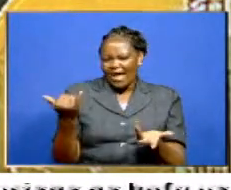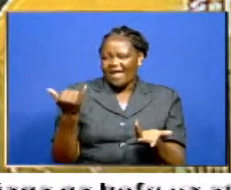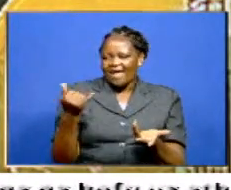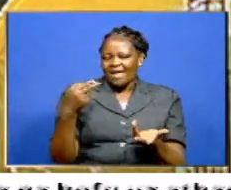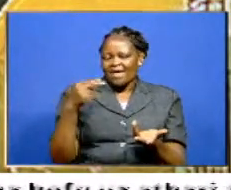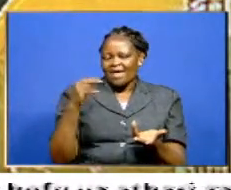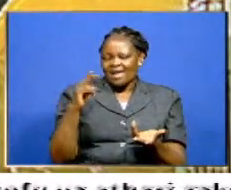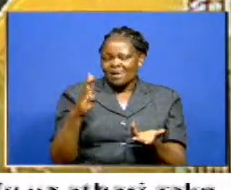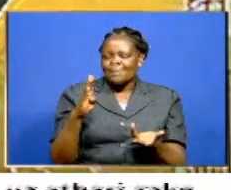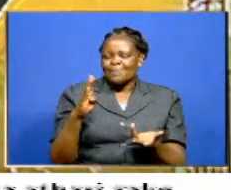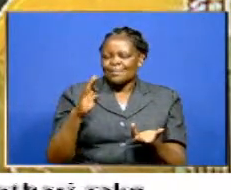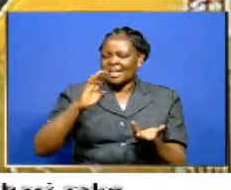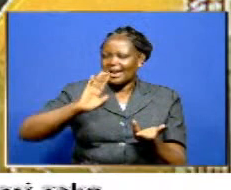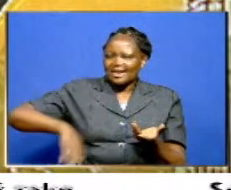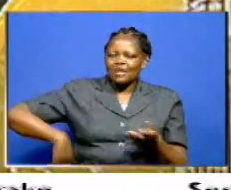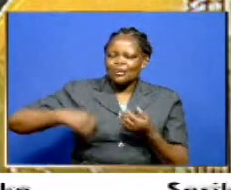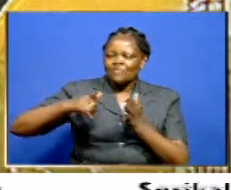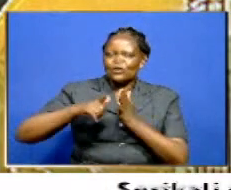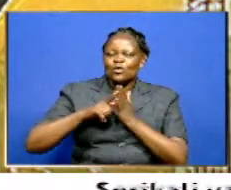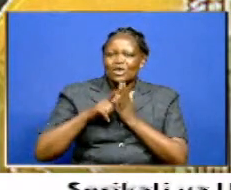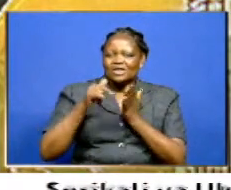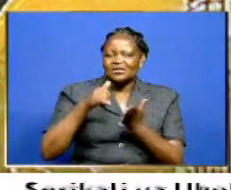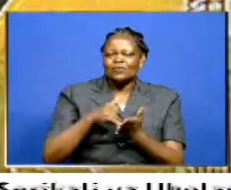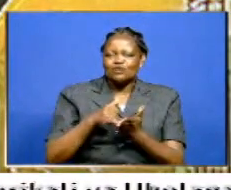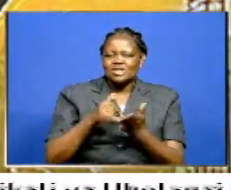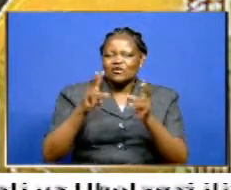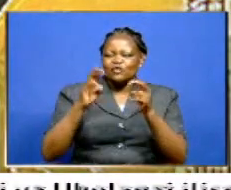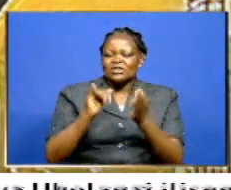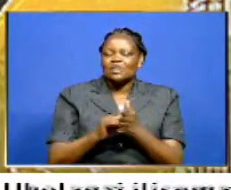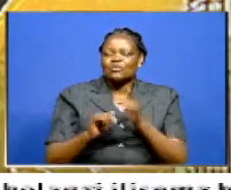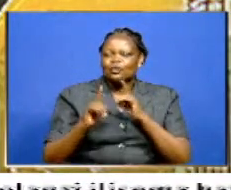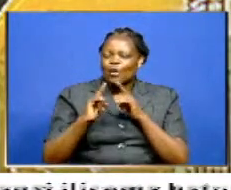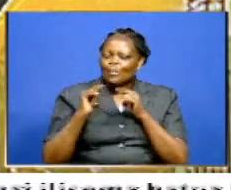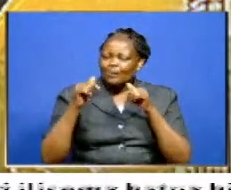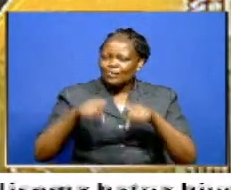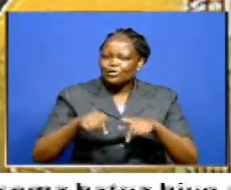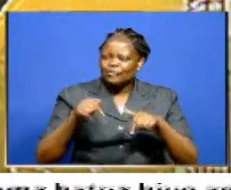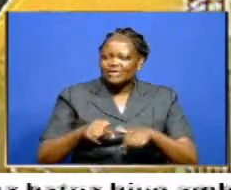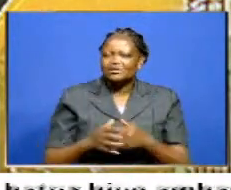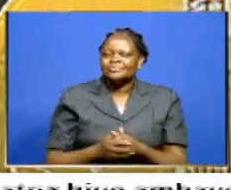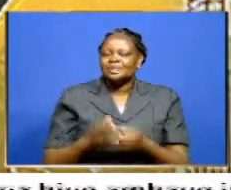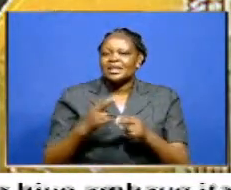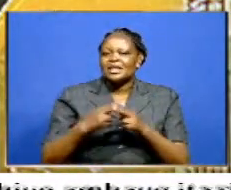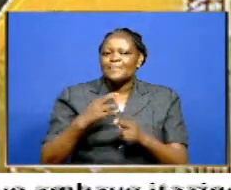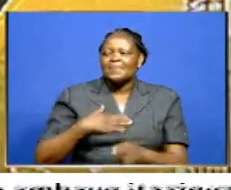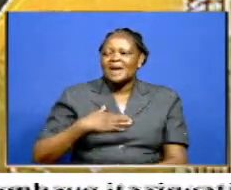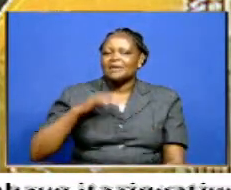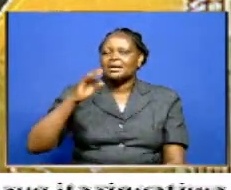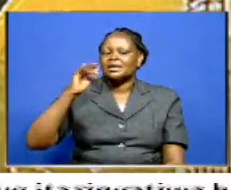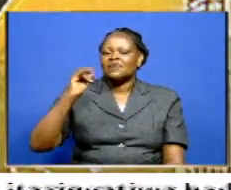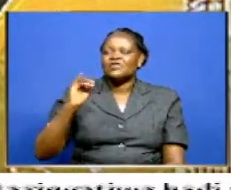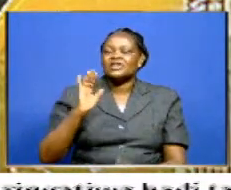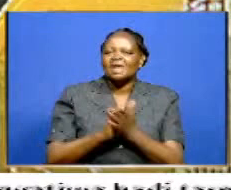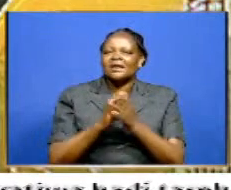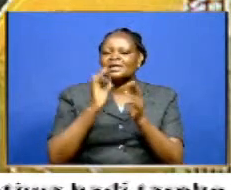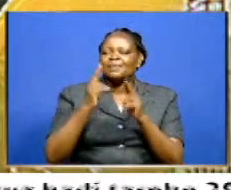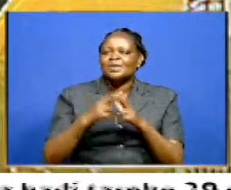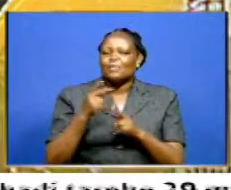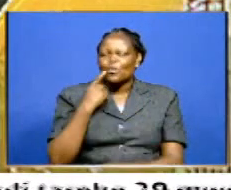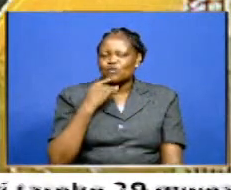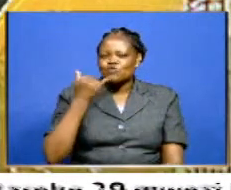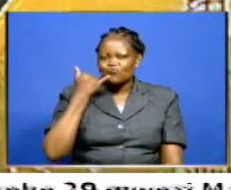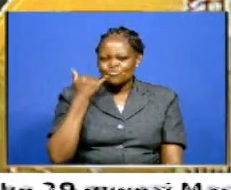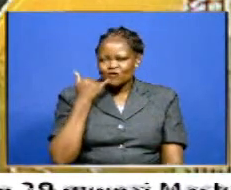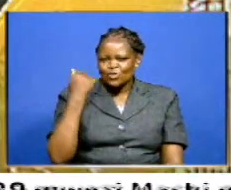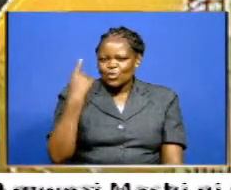kutoa kwa mikopo hii. Hilo ni miongoni mwa maswala ambayo tutakuwa tukizungumza asubuhi hii ya leo. Jina langu ni Suleiman Yeri na mwenzangu wa ishara ni Susan